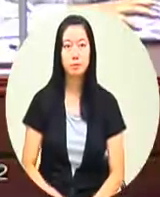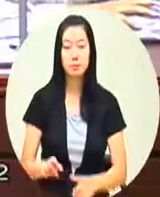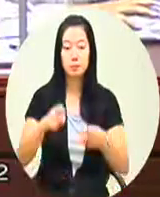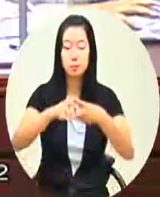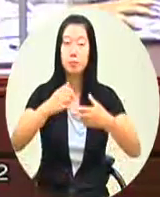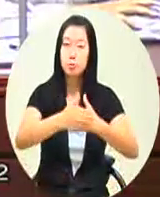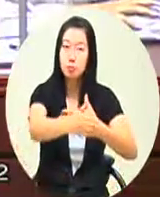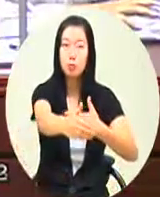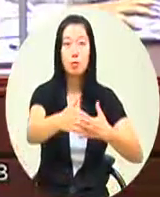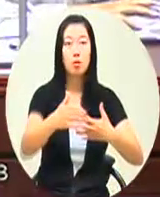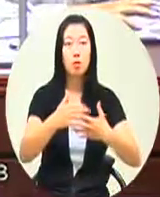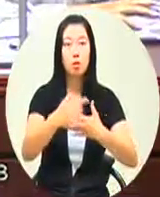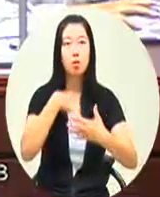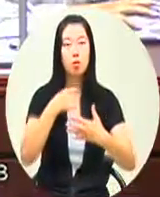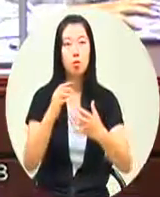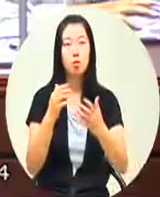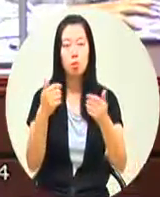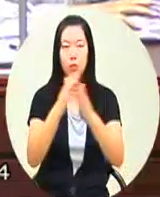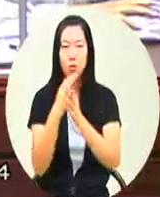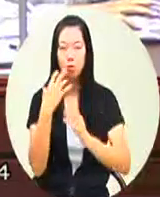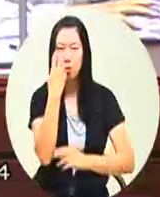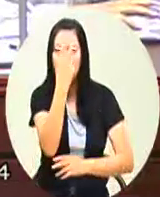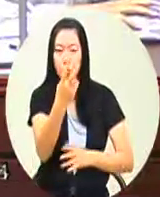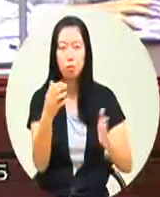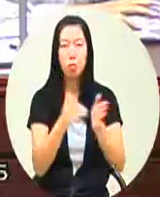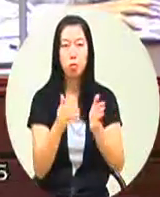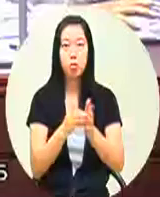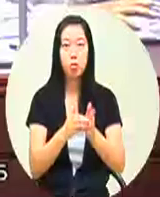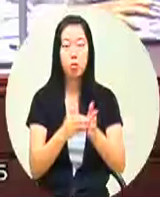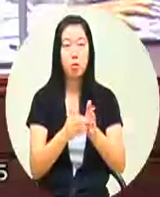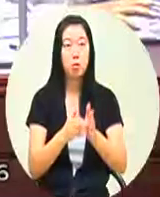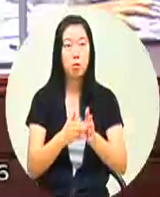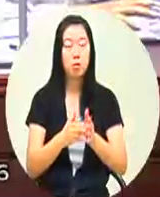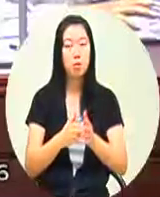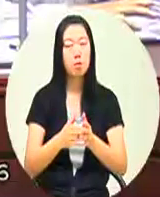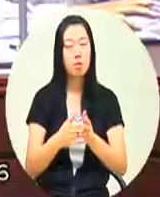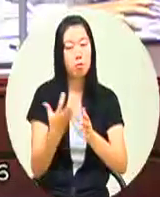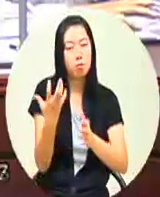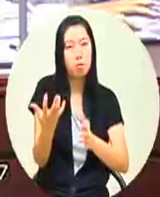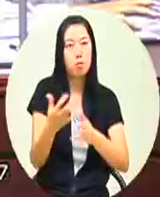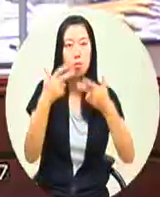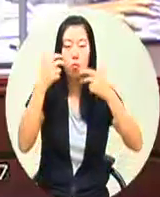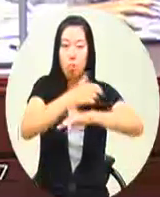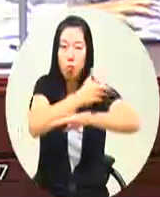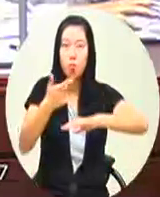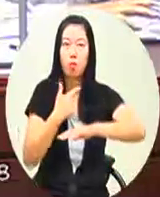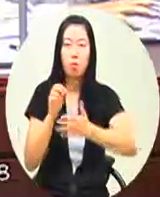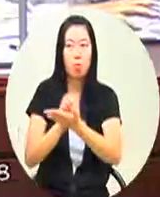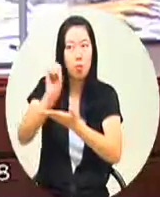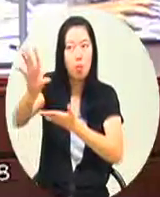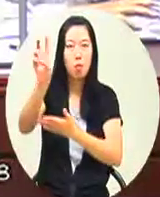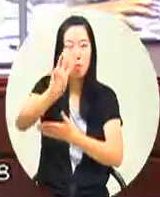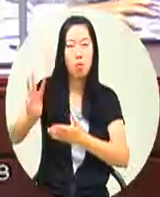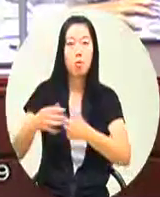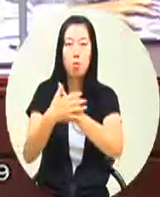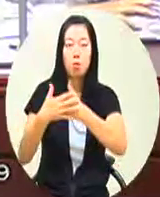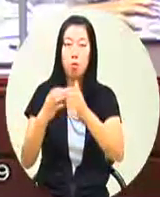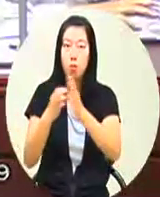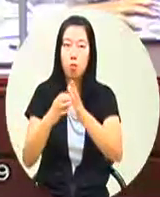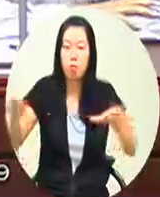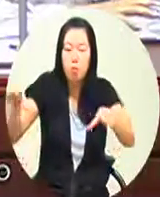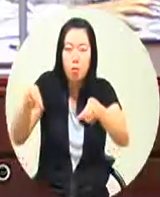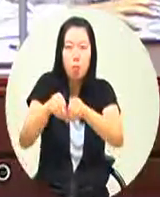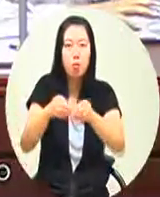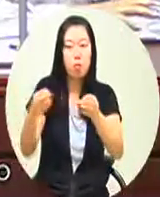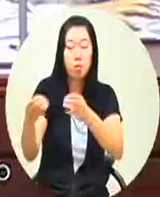方面，我们在会刊以后，大部分的原乡工程我们都会报到那个水保局这一边来会诊。